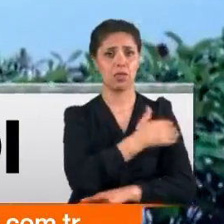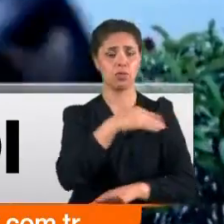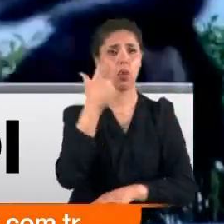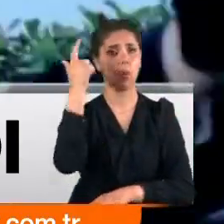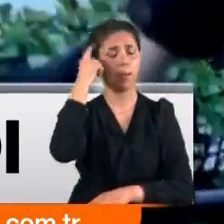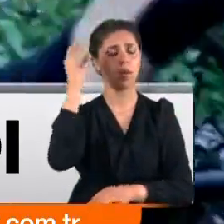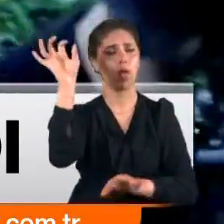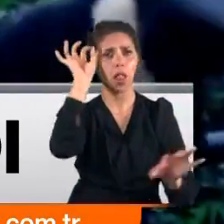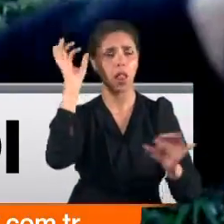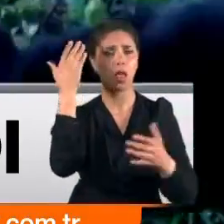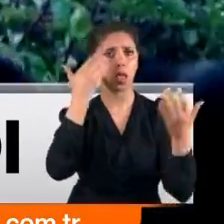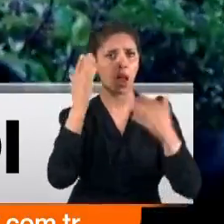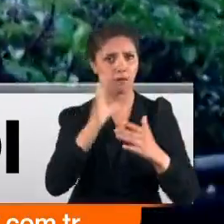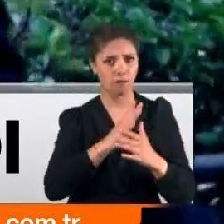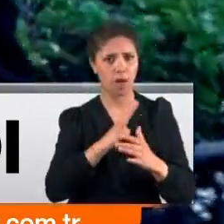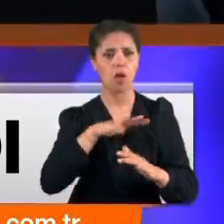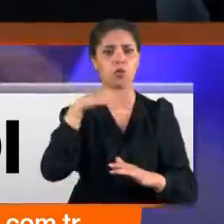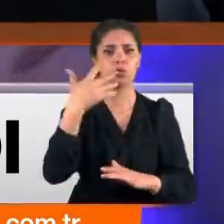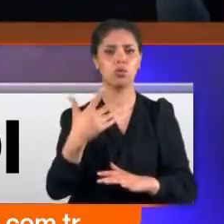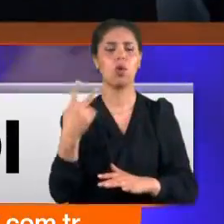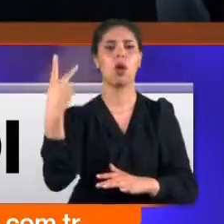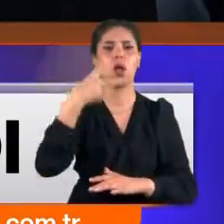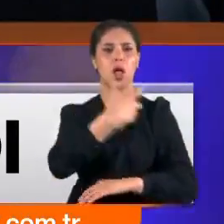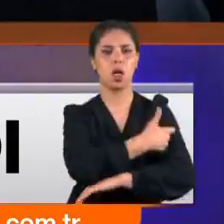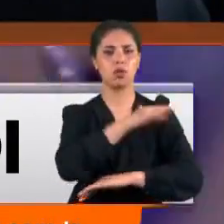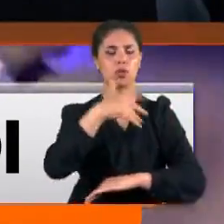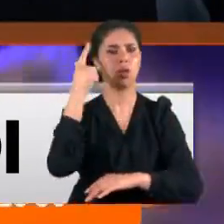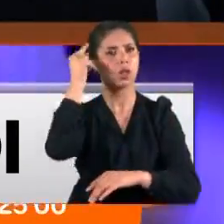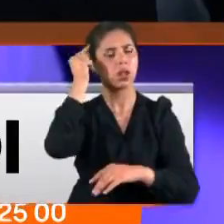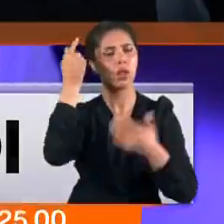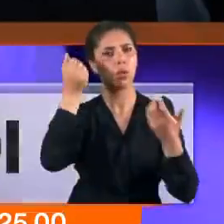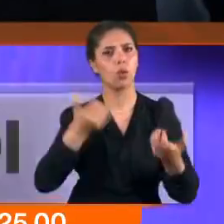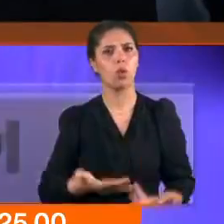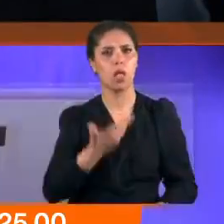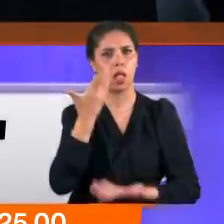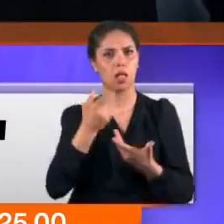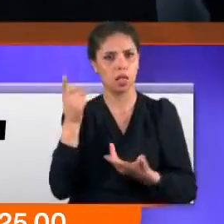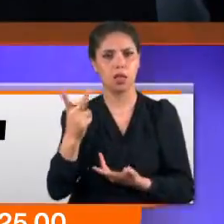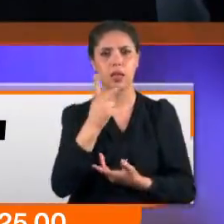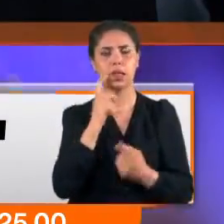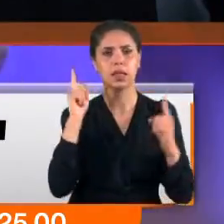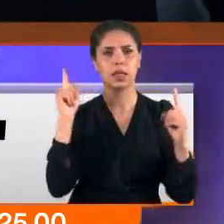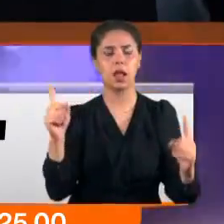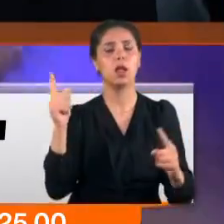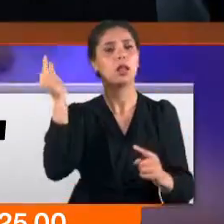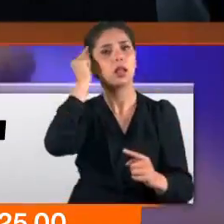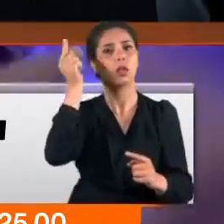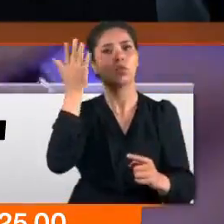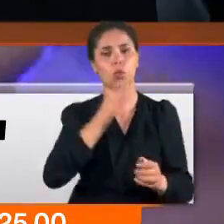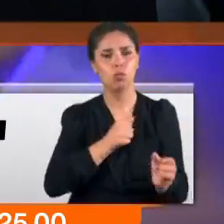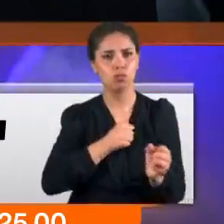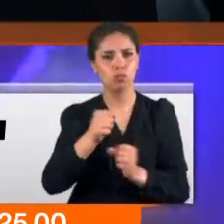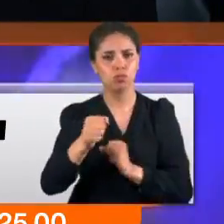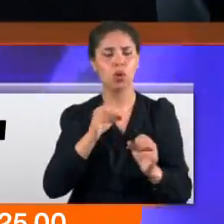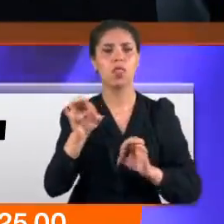yaralar çıktığını, ikincisinden sonra ise o yaralarla birlikte saçlarının döküldüğünü belirtti. 2 yıldır saç kıran mücadelesinde